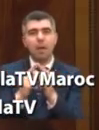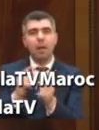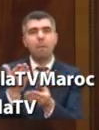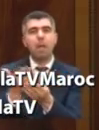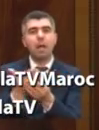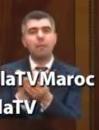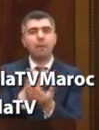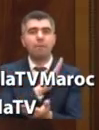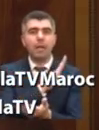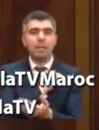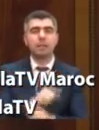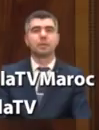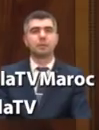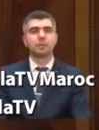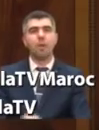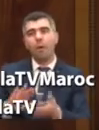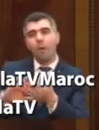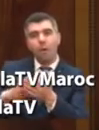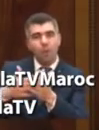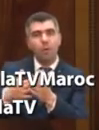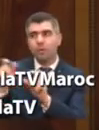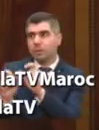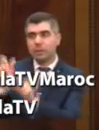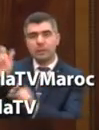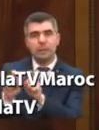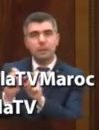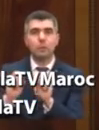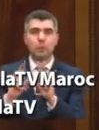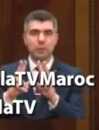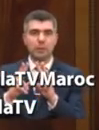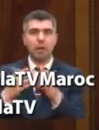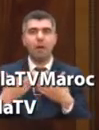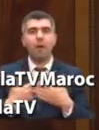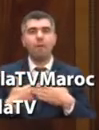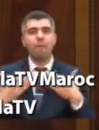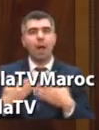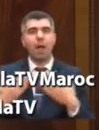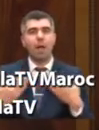الأمر الذي خلف استحسانا ولقي صدى طيبا